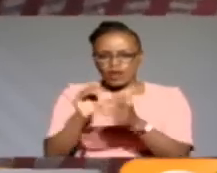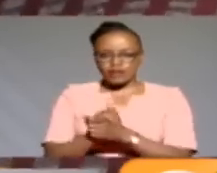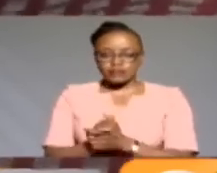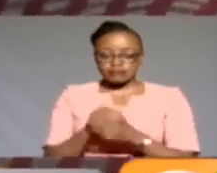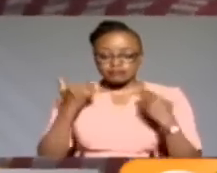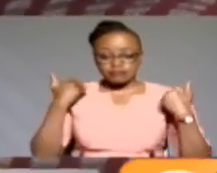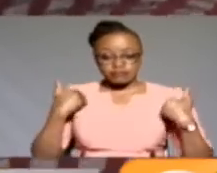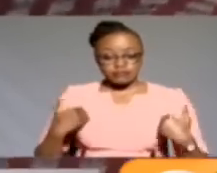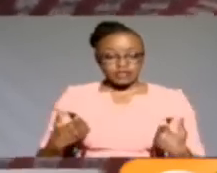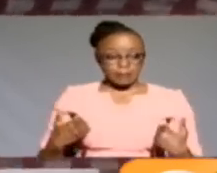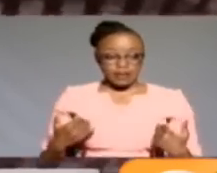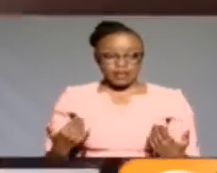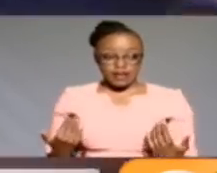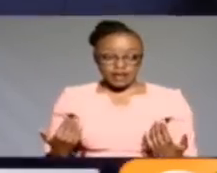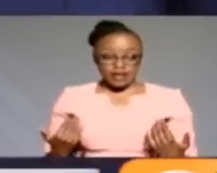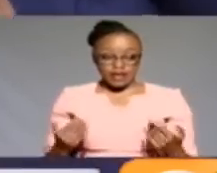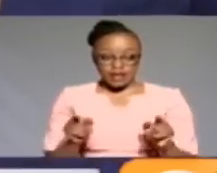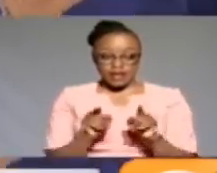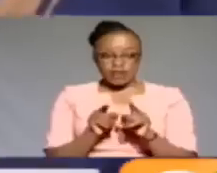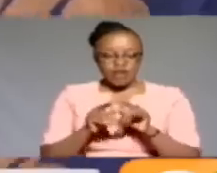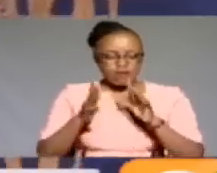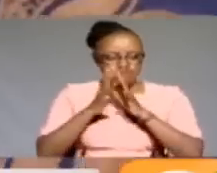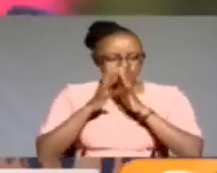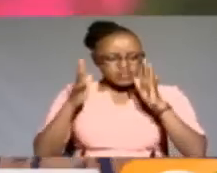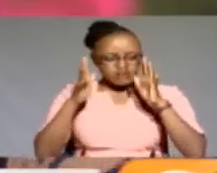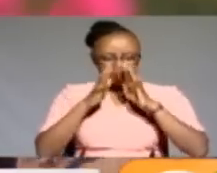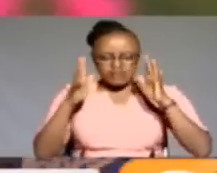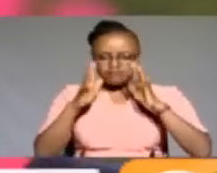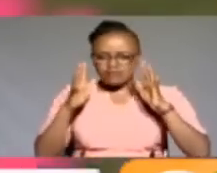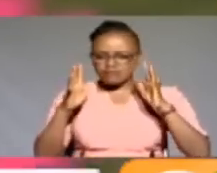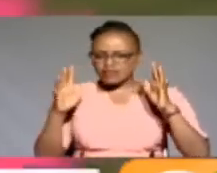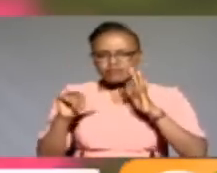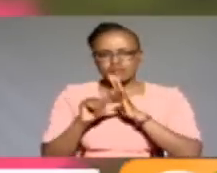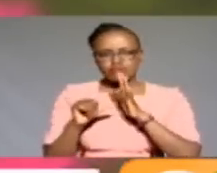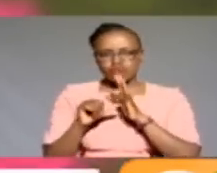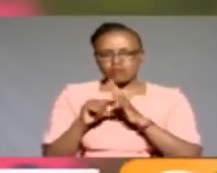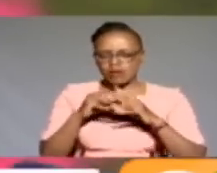mama, ulikuwa upigo mkubwa katika moyo wangu.